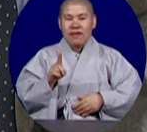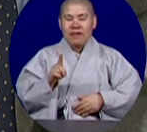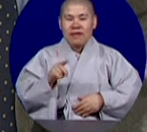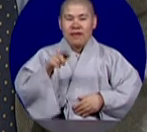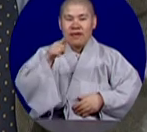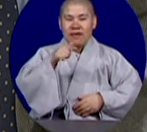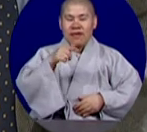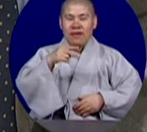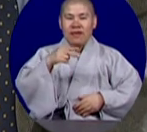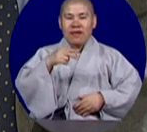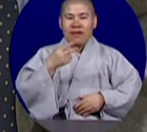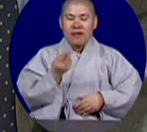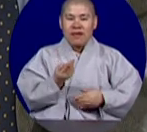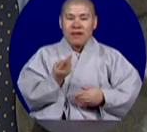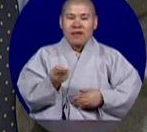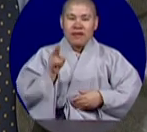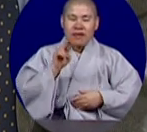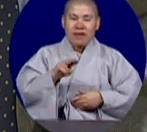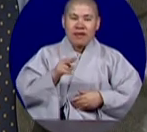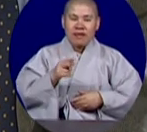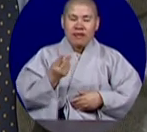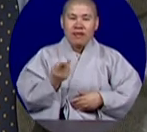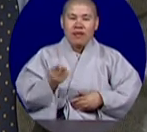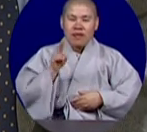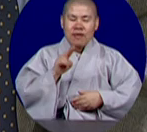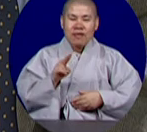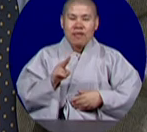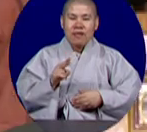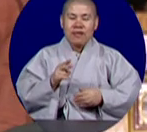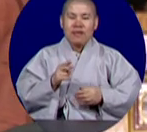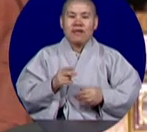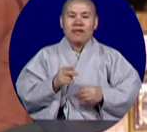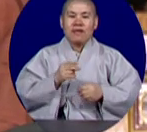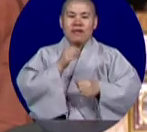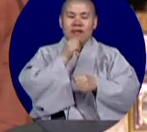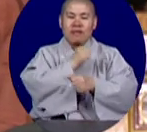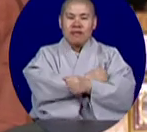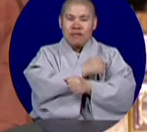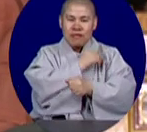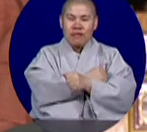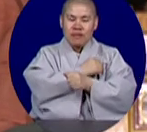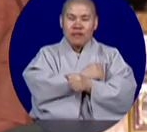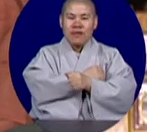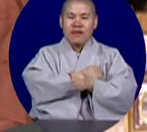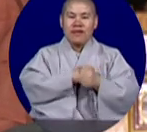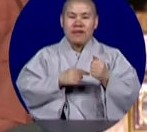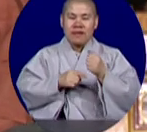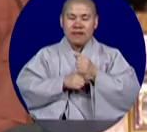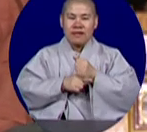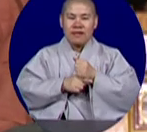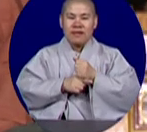디비라는 게 뒤집어서 한다, 쪼온다라는 게 애쓴다 이 말이거든요. 뒤집어서 애쓰는 거예요. 디비 쪼는 거예요.